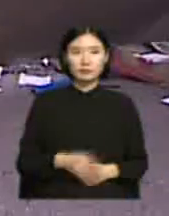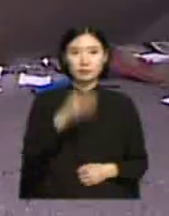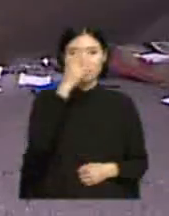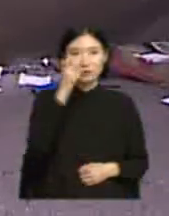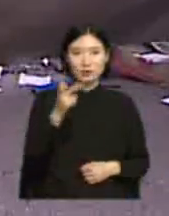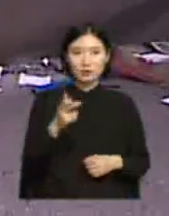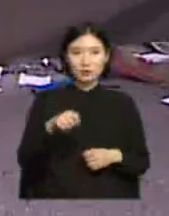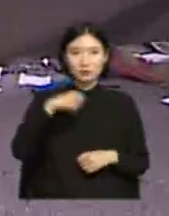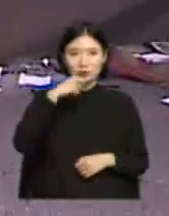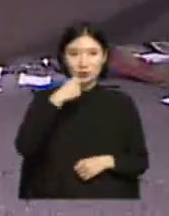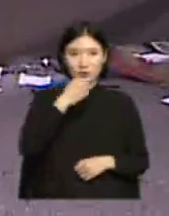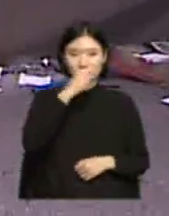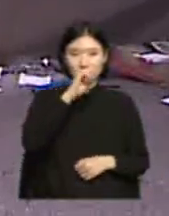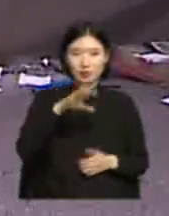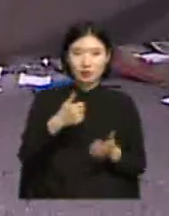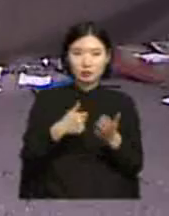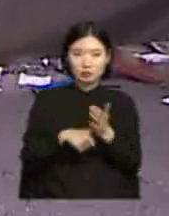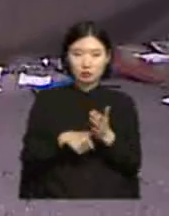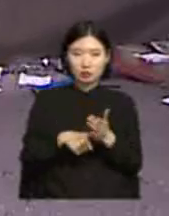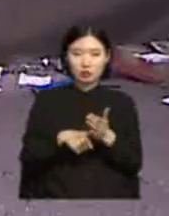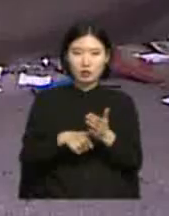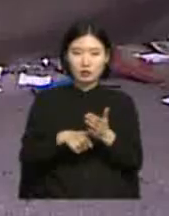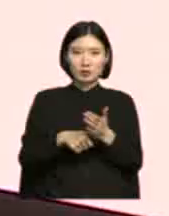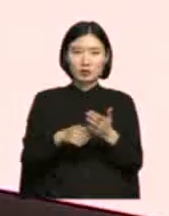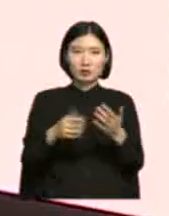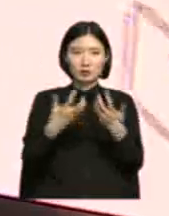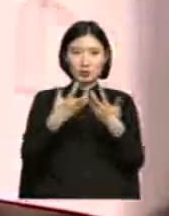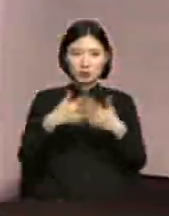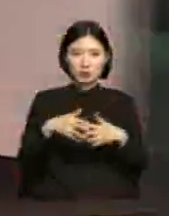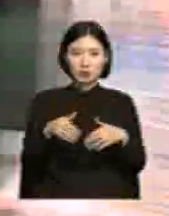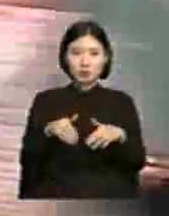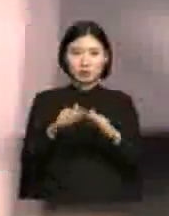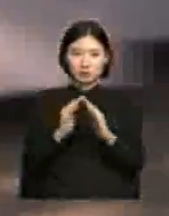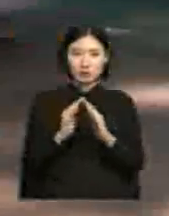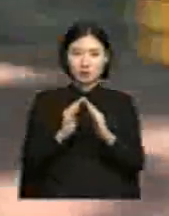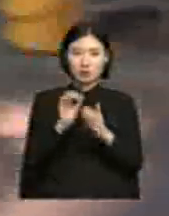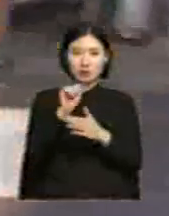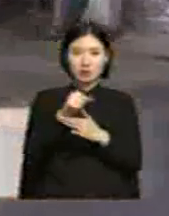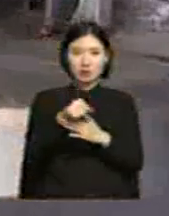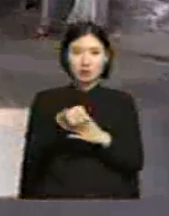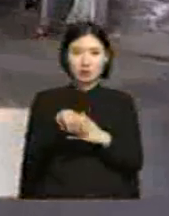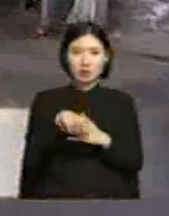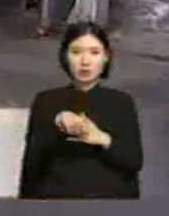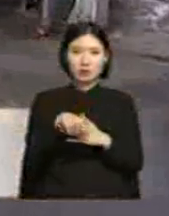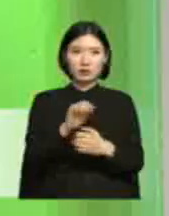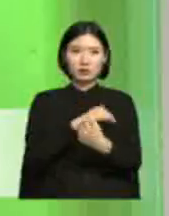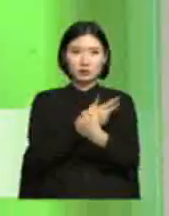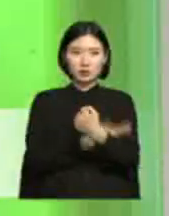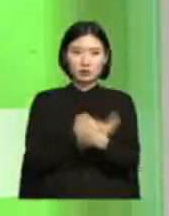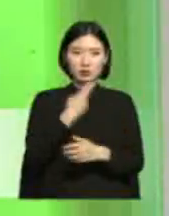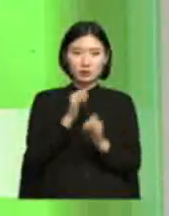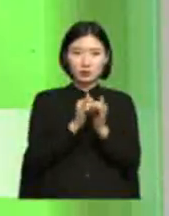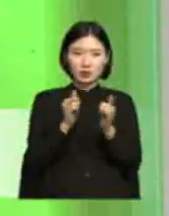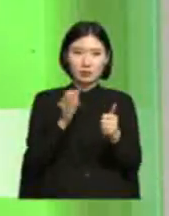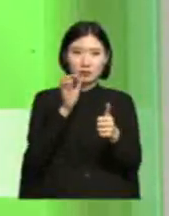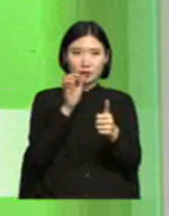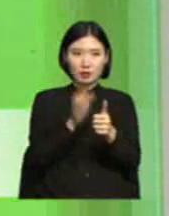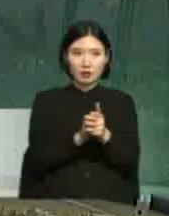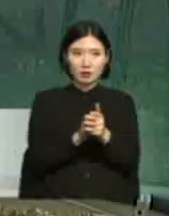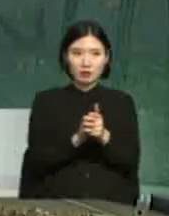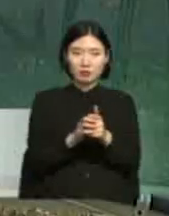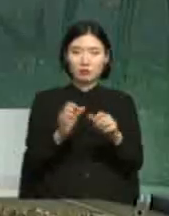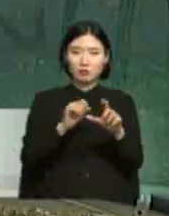용산구가 음식물류 폐기물 감량기 설치 운영 사업을 무자격자에게 위탁하고 폐기물의 대부분을 불법으로 처리한